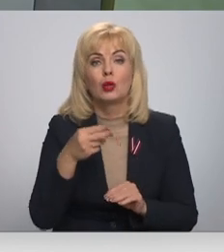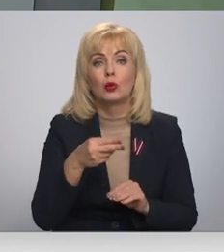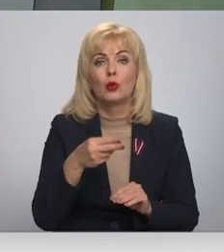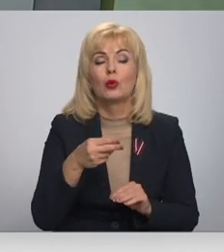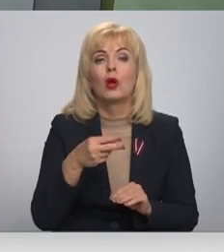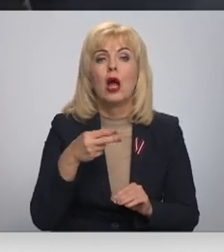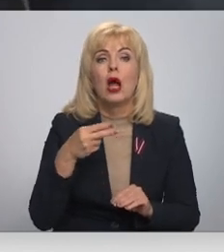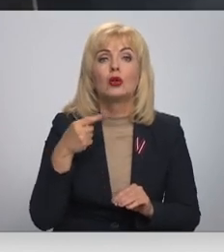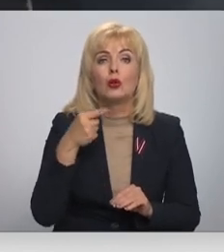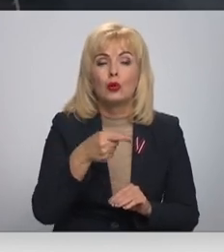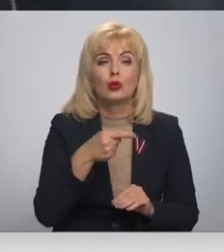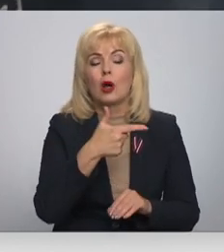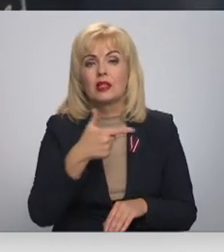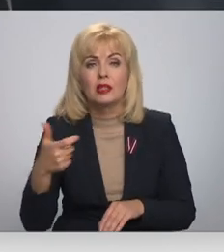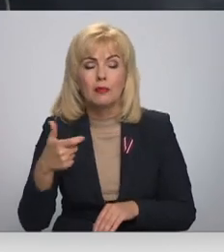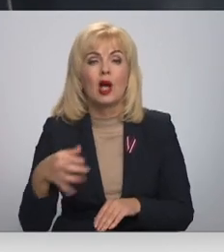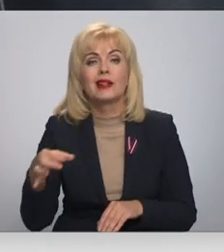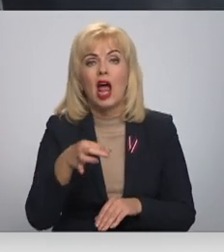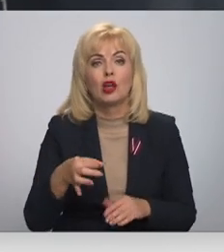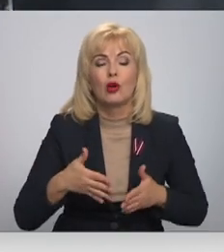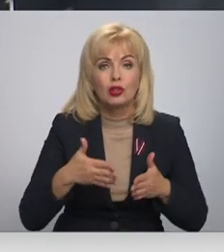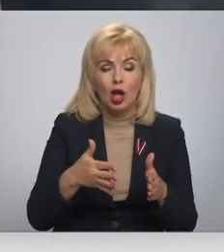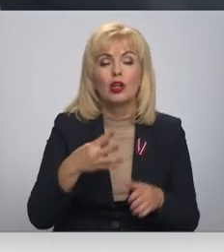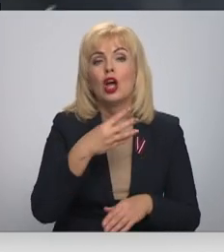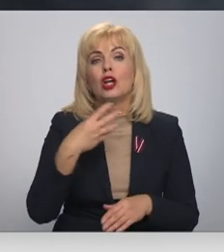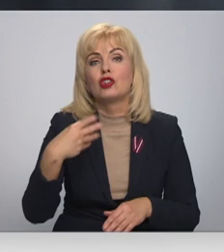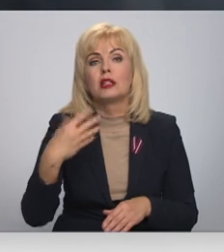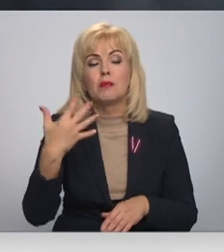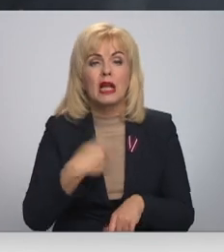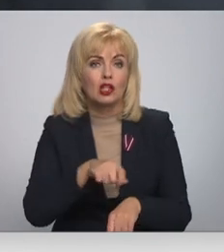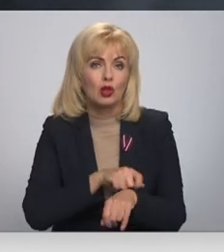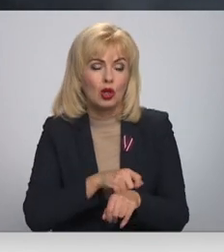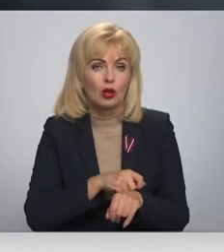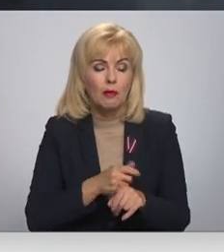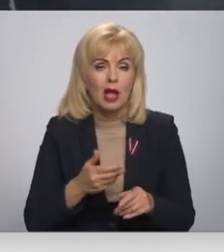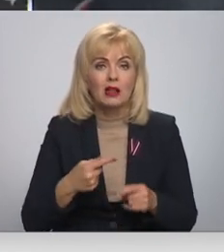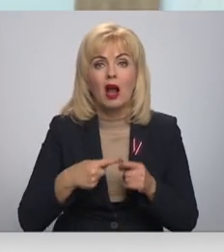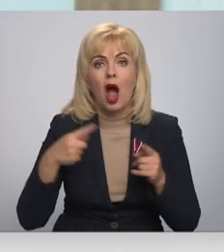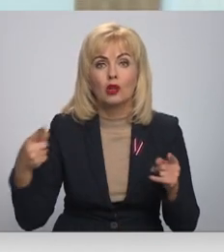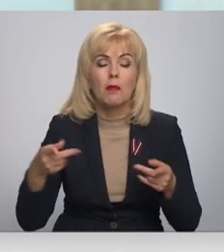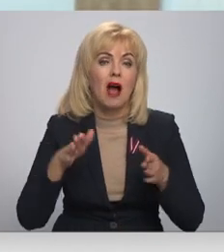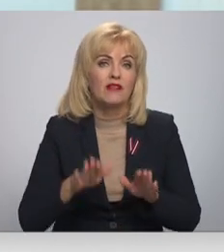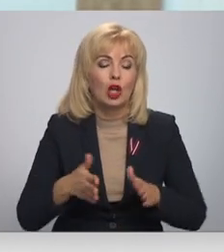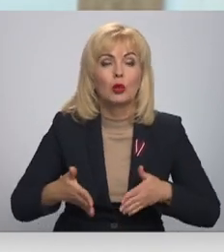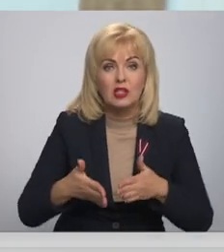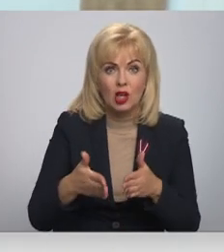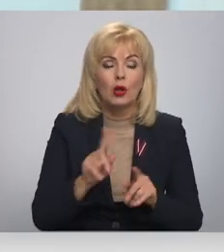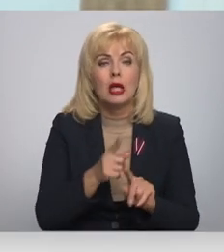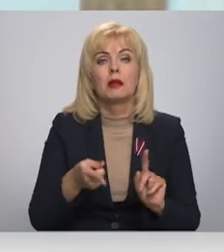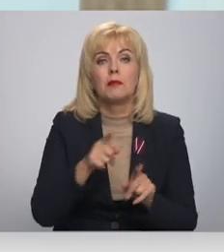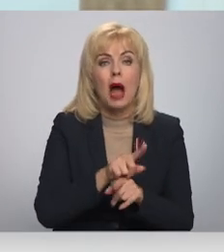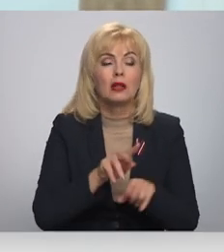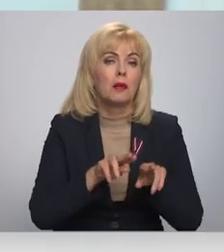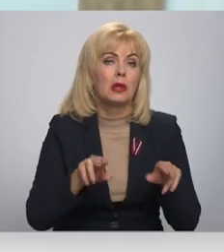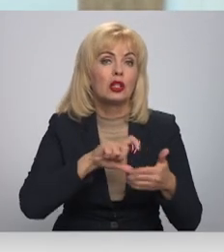2700 km garumā reģionālajos ceļos un ap 450 km garumā uz vietējiem ceļiem. Ir mainījušies ministru